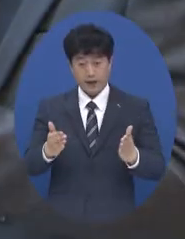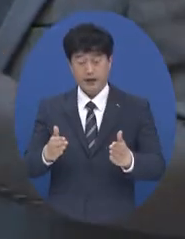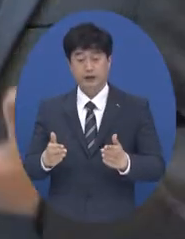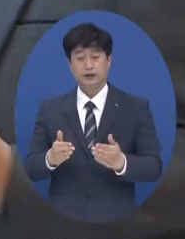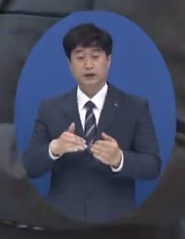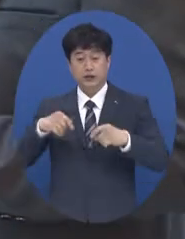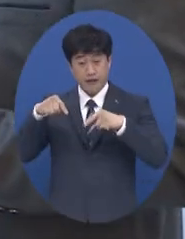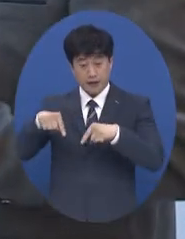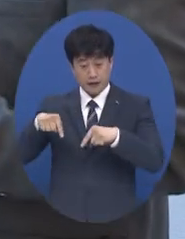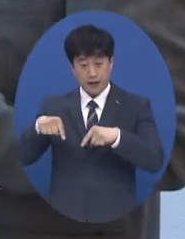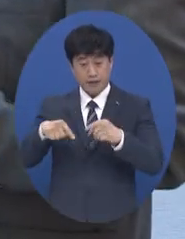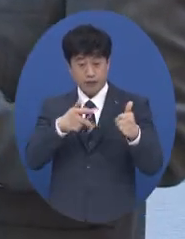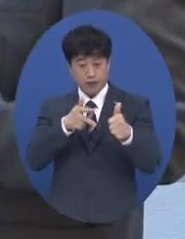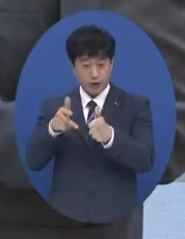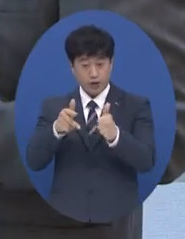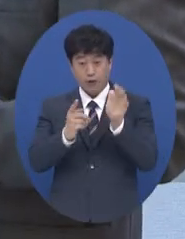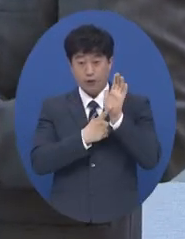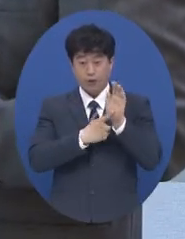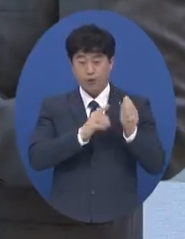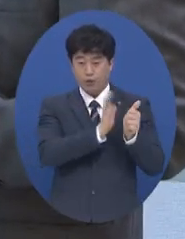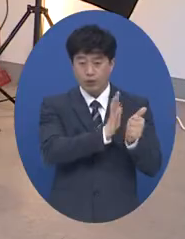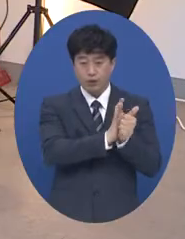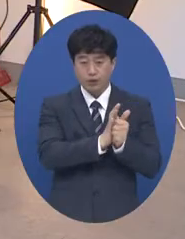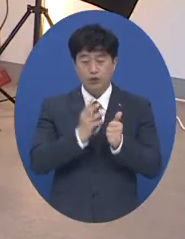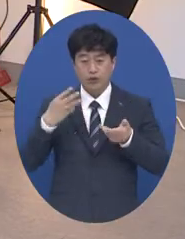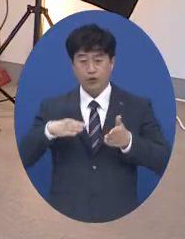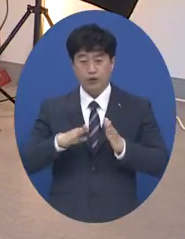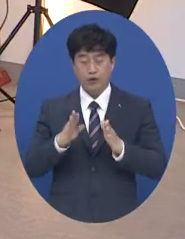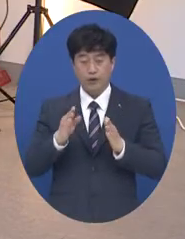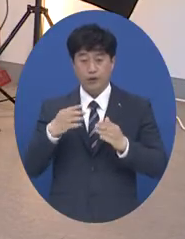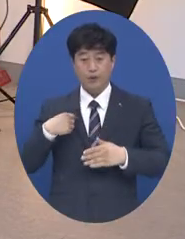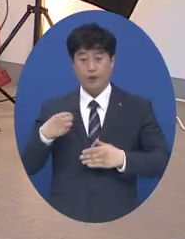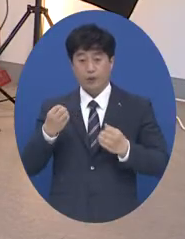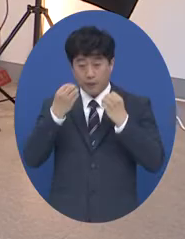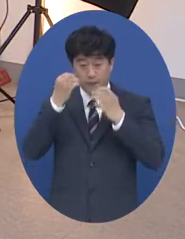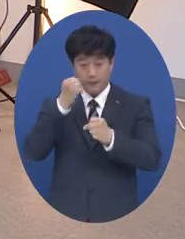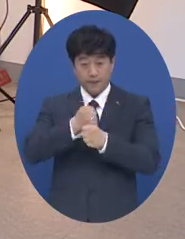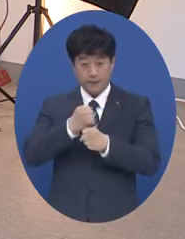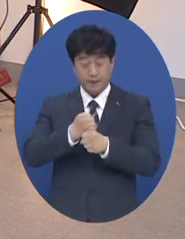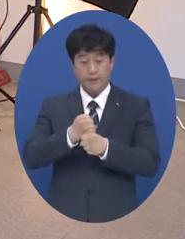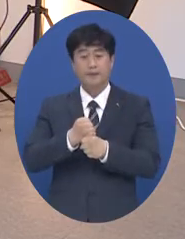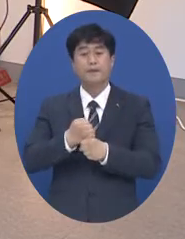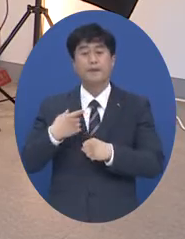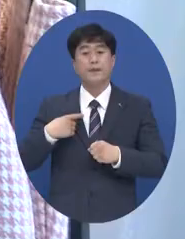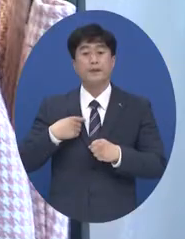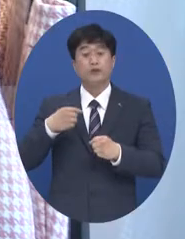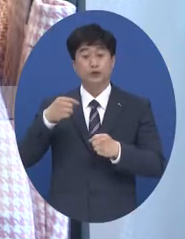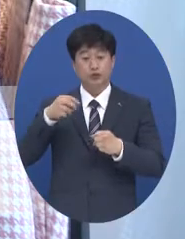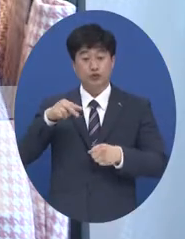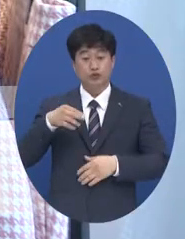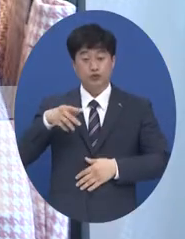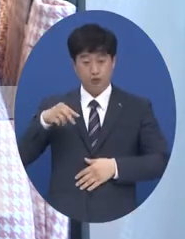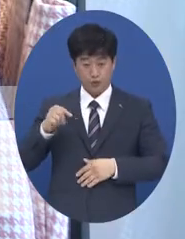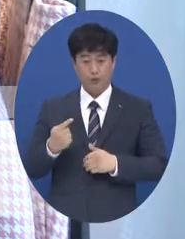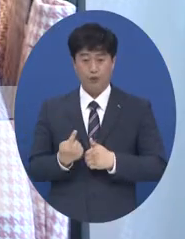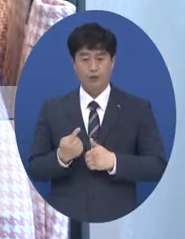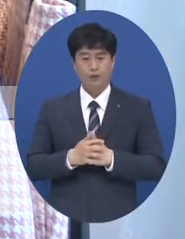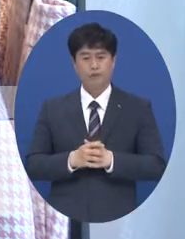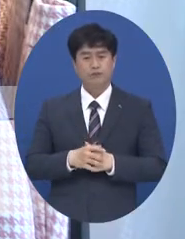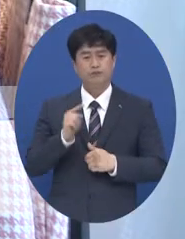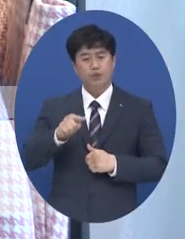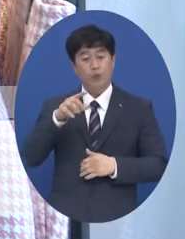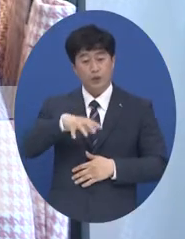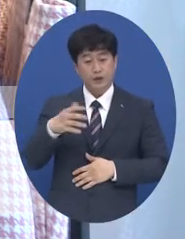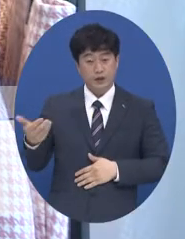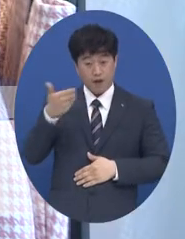컨설팅 촬영과 홍보까지 지원해준 경기 패션 창작 스튜디오 에 도움이 컸습니다 경계 창작 스튜디오 에 입지